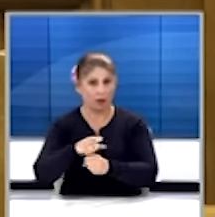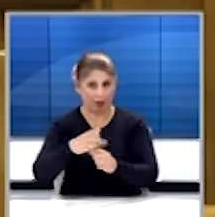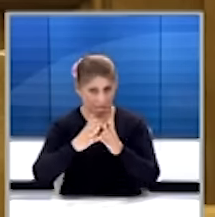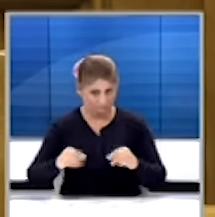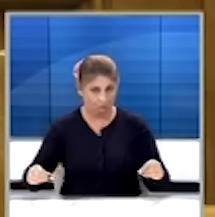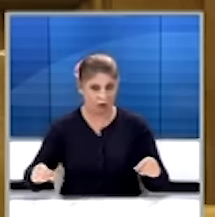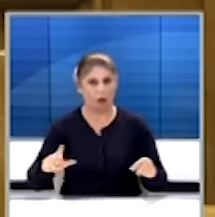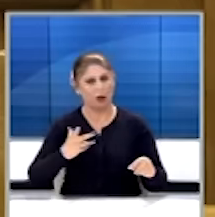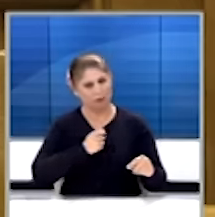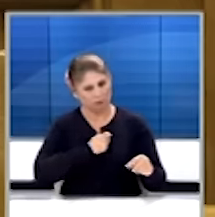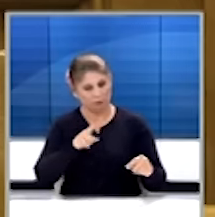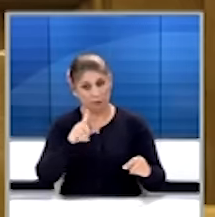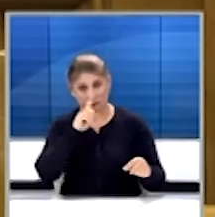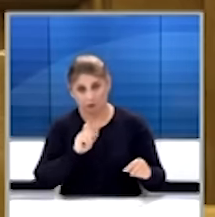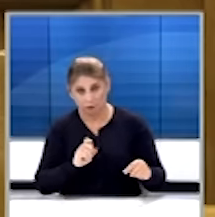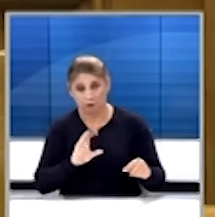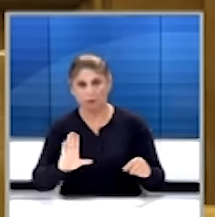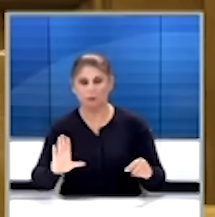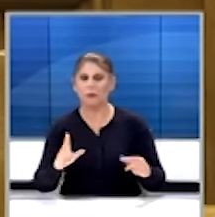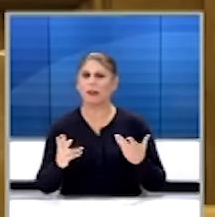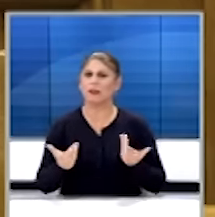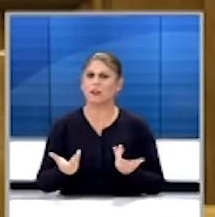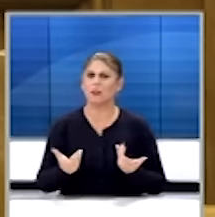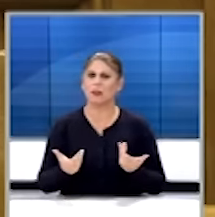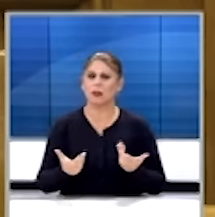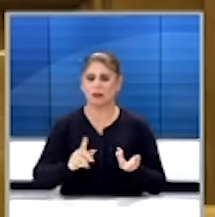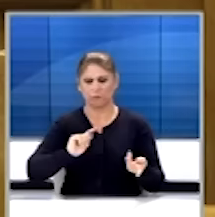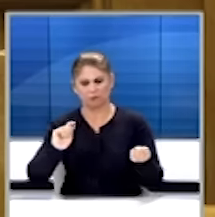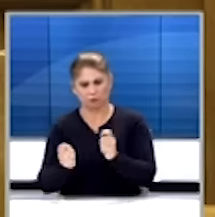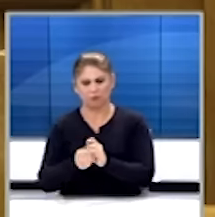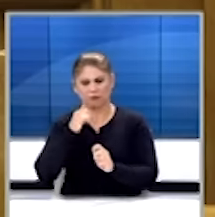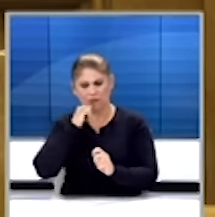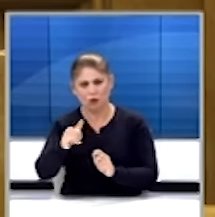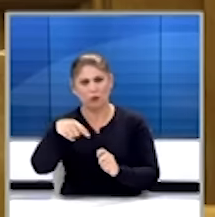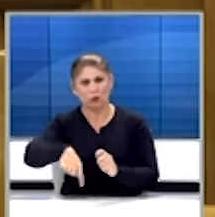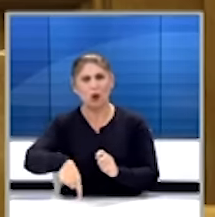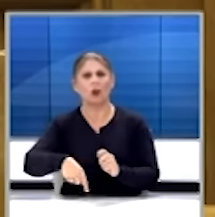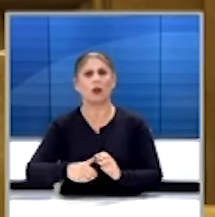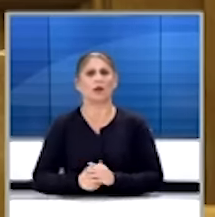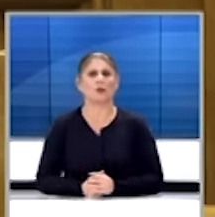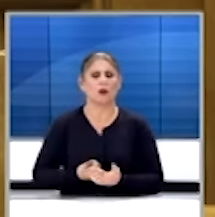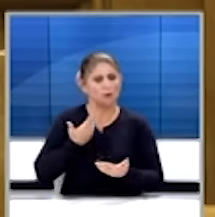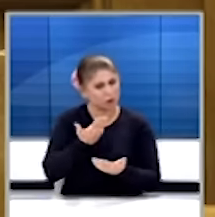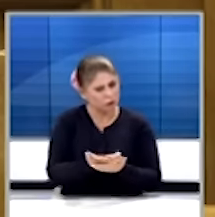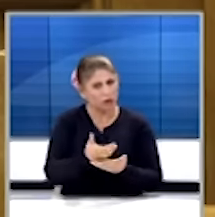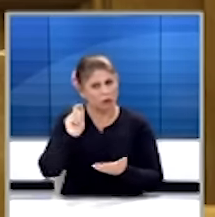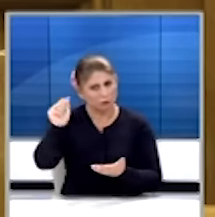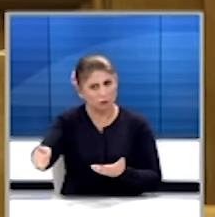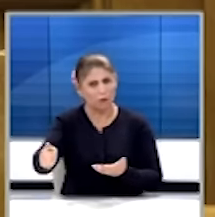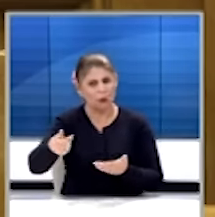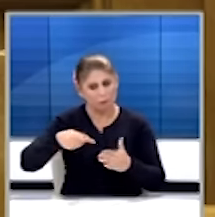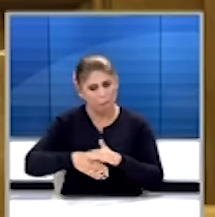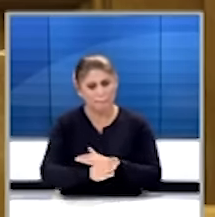Αν όντως τους θεωρείτε απαραίτητους, γιατί δεν τους μονιμοποιείτε τώρα, όπως ζητούν και οι ίδιοι μέσω